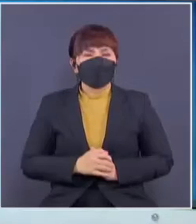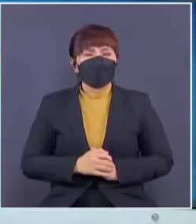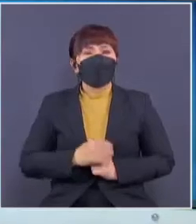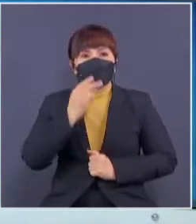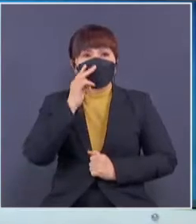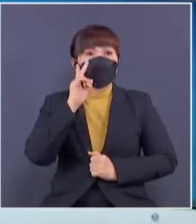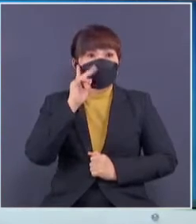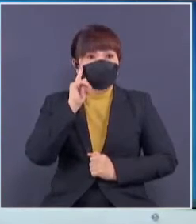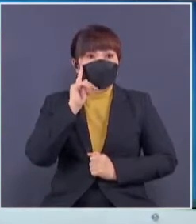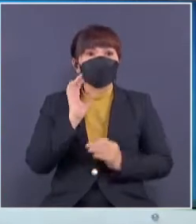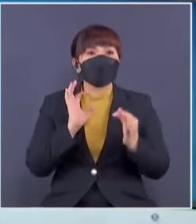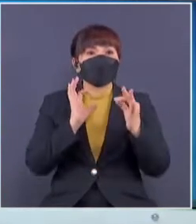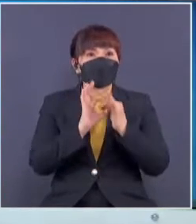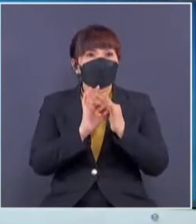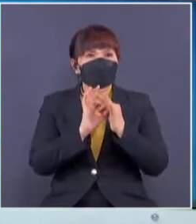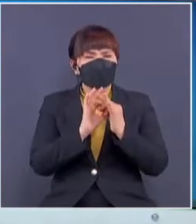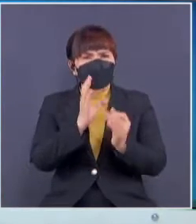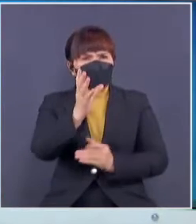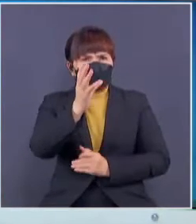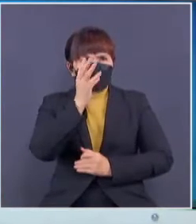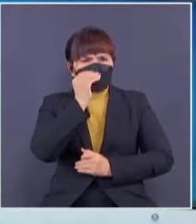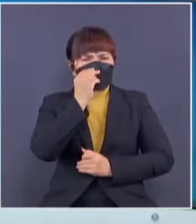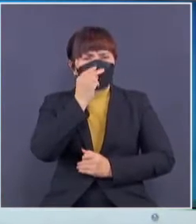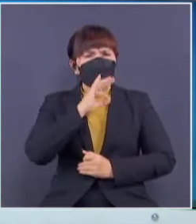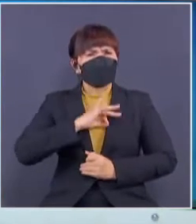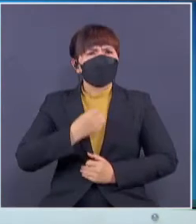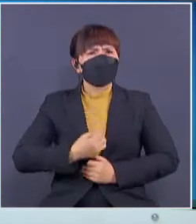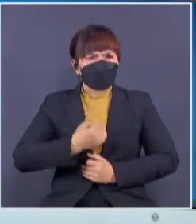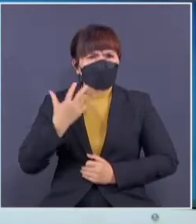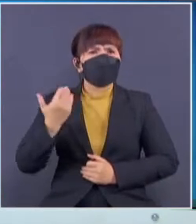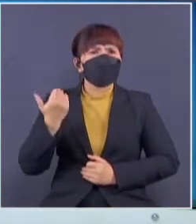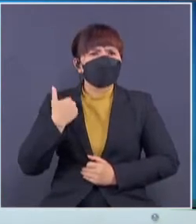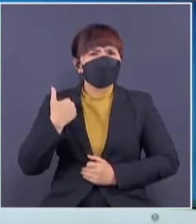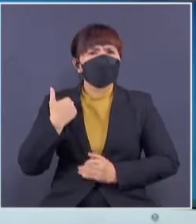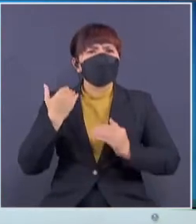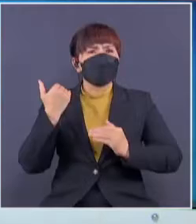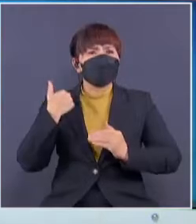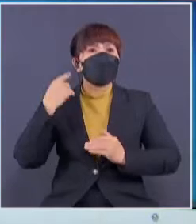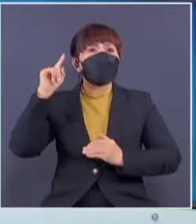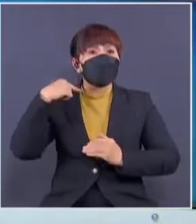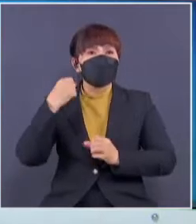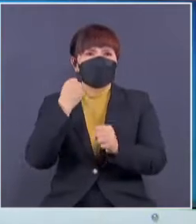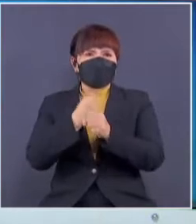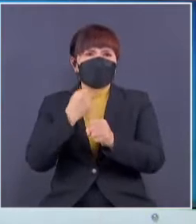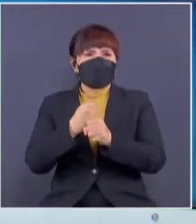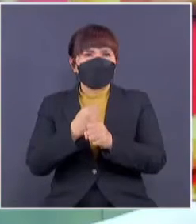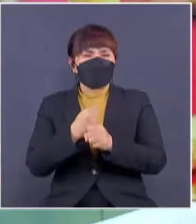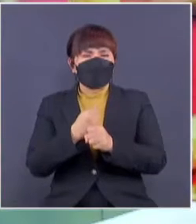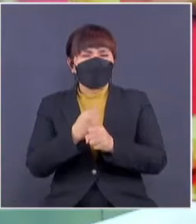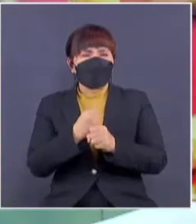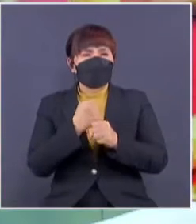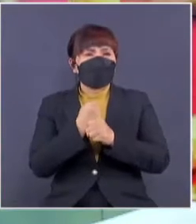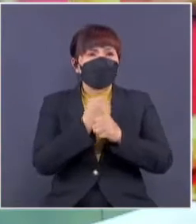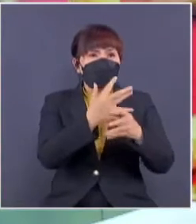คุณผู้ชมมาตามเรื่องนี้กันหน่อยนะคะเป็นประเด็นที่ฟังแล้วก็น่าตกใจมากๆเพราะว่าลูกจ้างสาวแสบค่ะวางยาสลบนายจ้